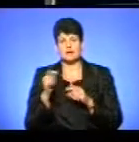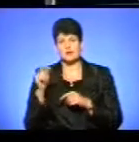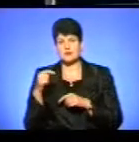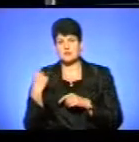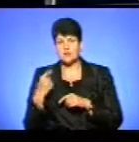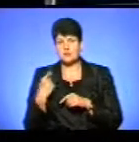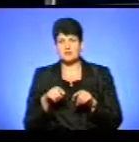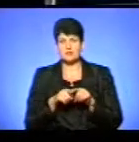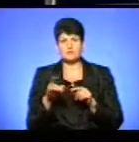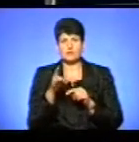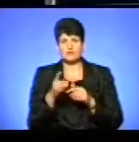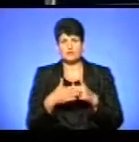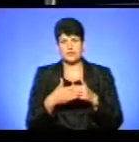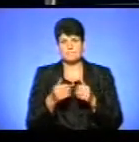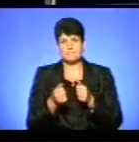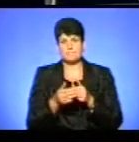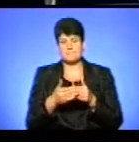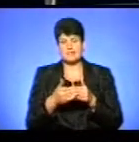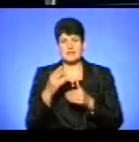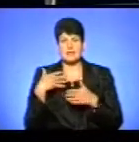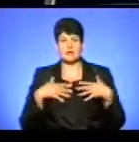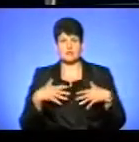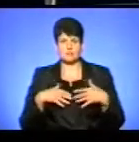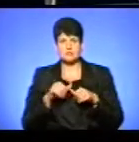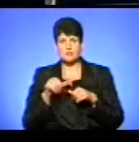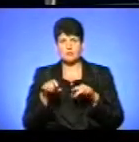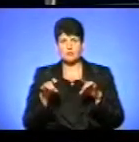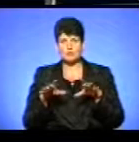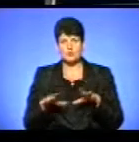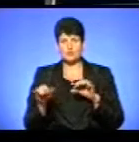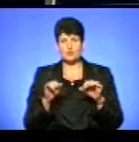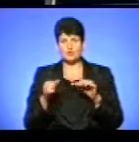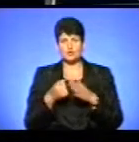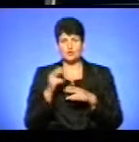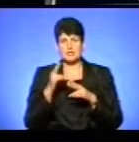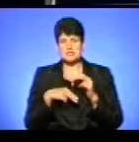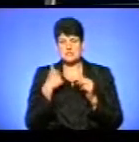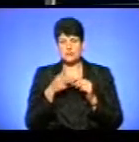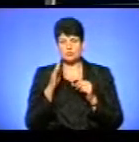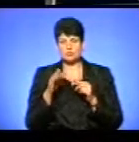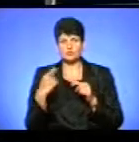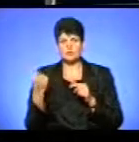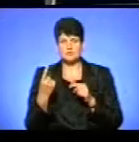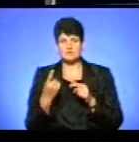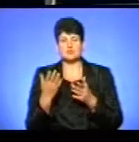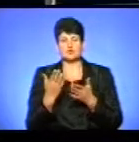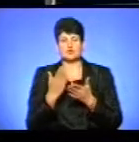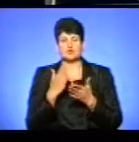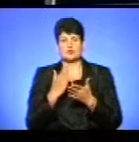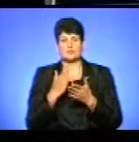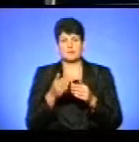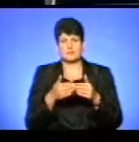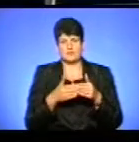також у районах, що межують із Кримом. За окремою постановою уряду, до кінця року він буде і в областях, що межують із Російською